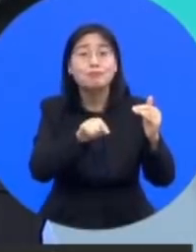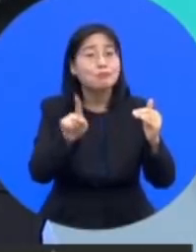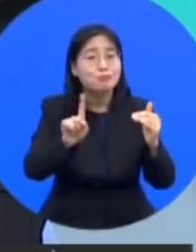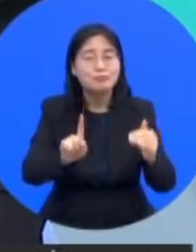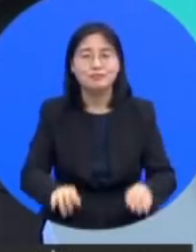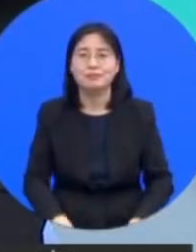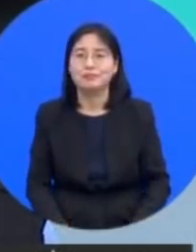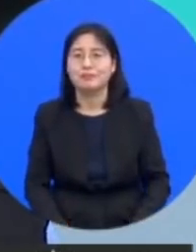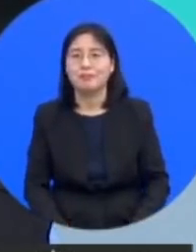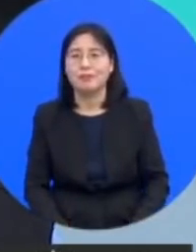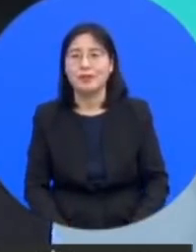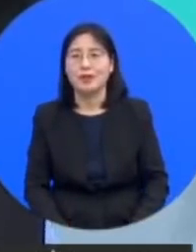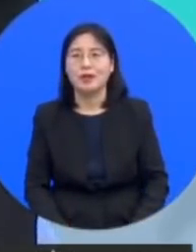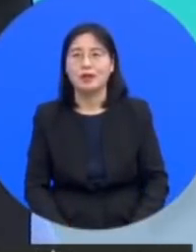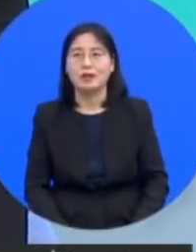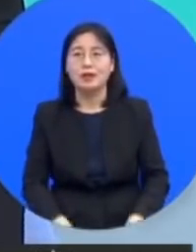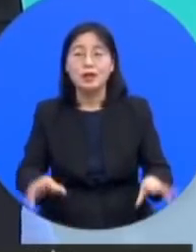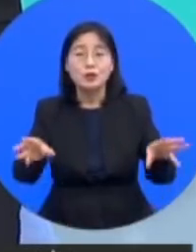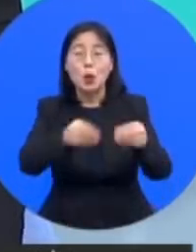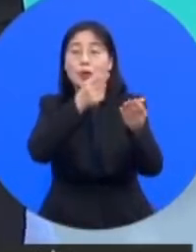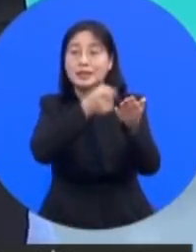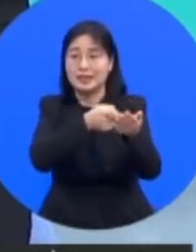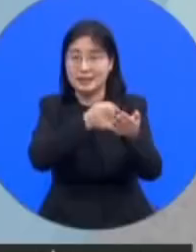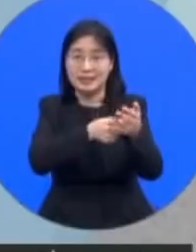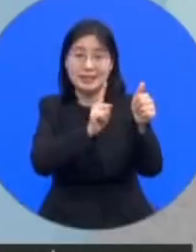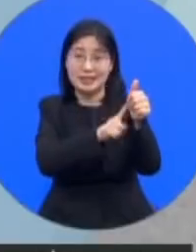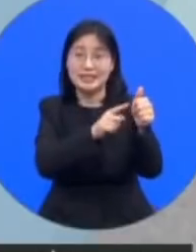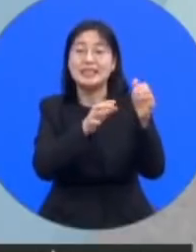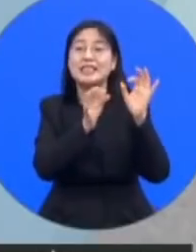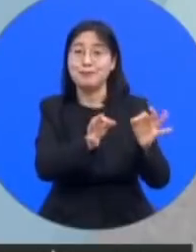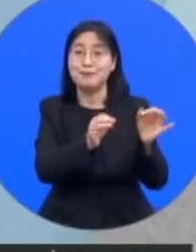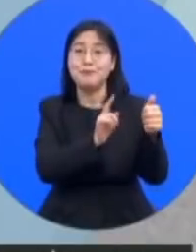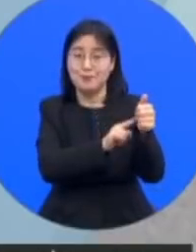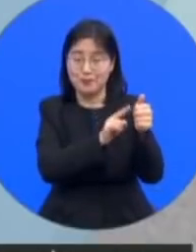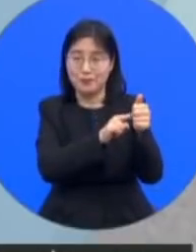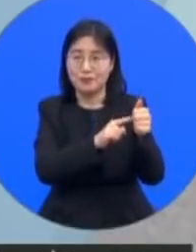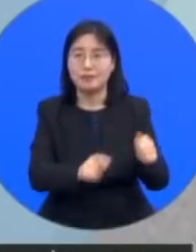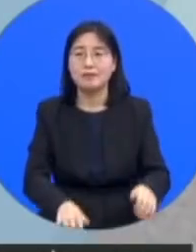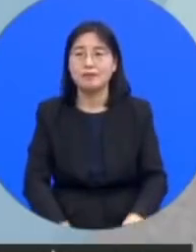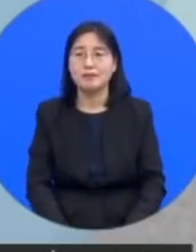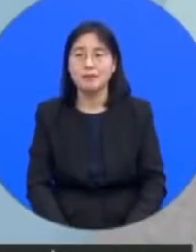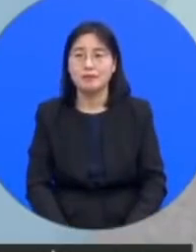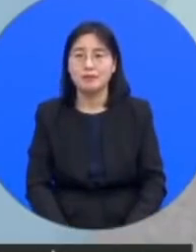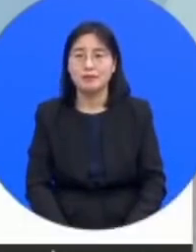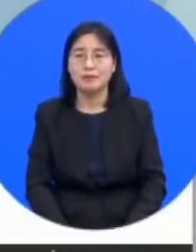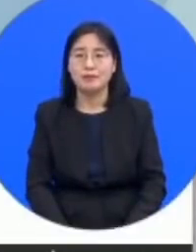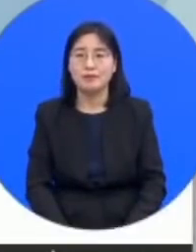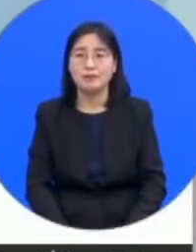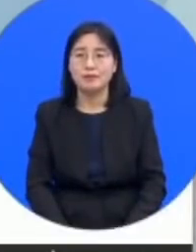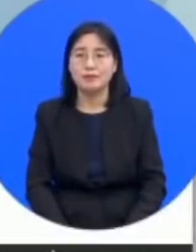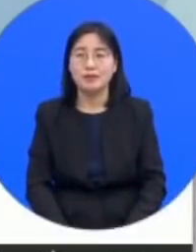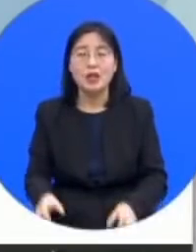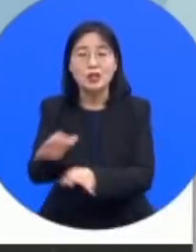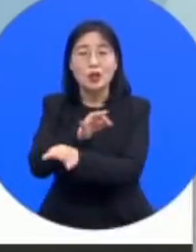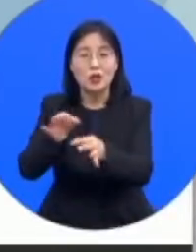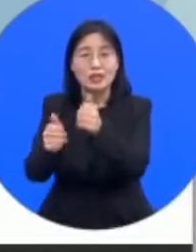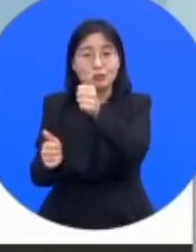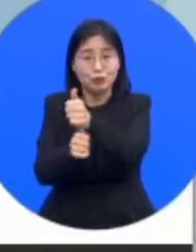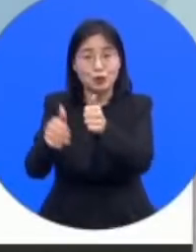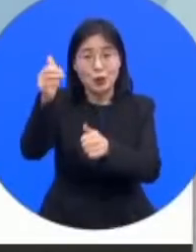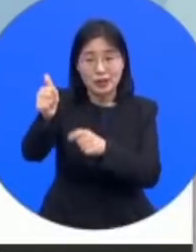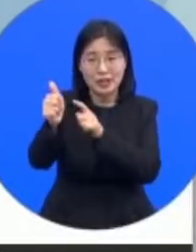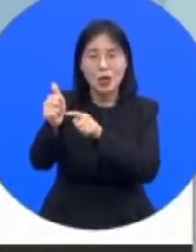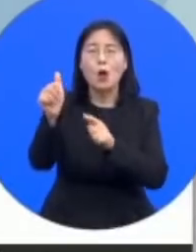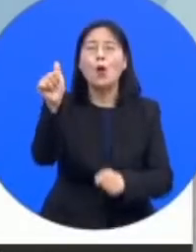그러니까 총 님께서 아마 이제 아 이제 국적이 아래인 이제 경제부총리 다 보니까 아 좀